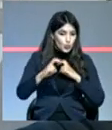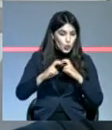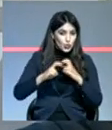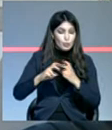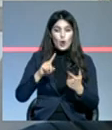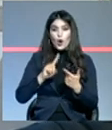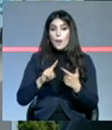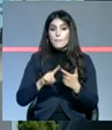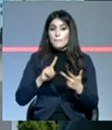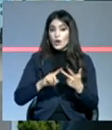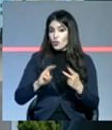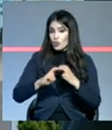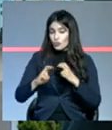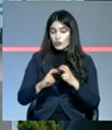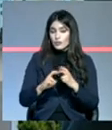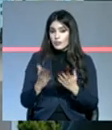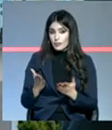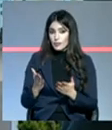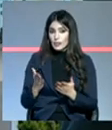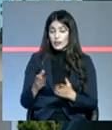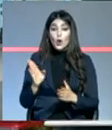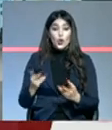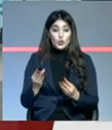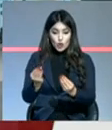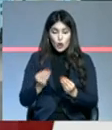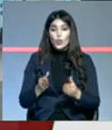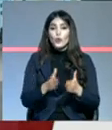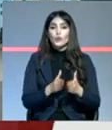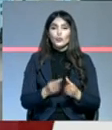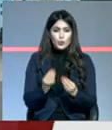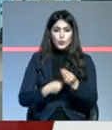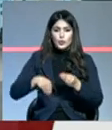النقله ان تلقي الطلبات